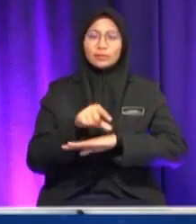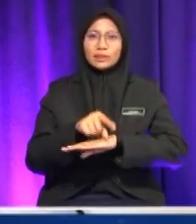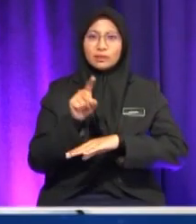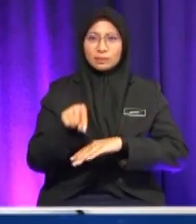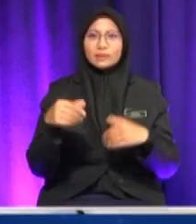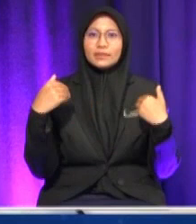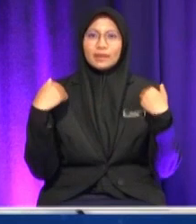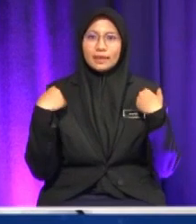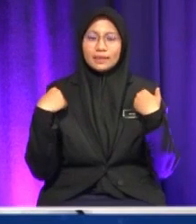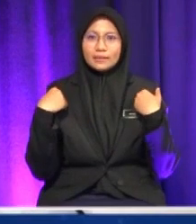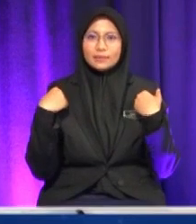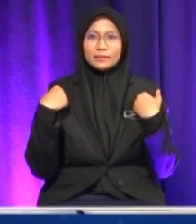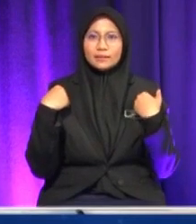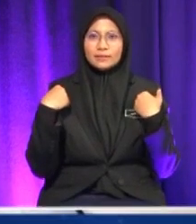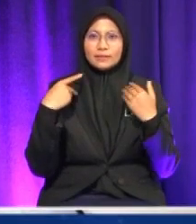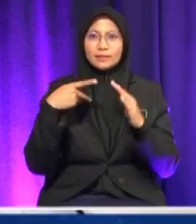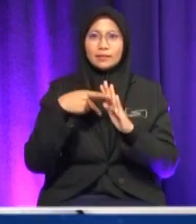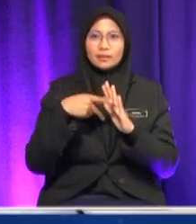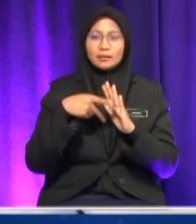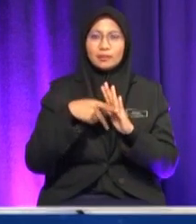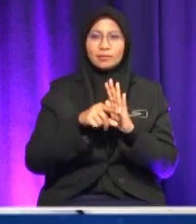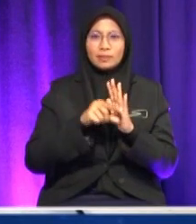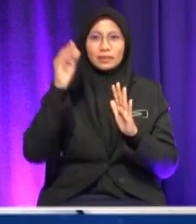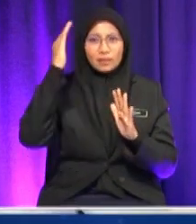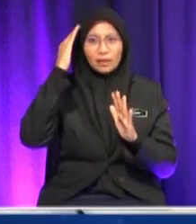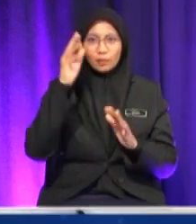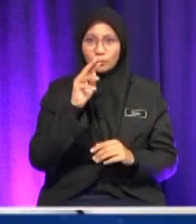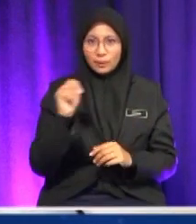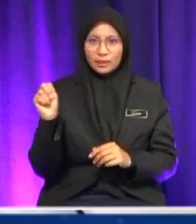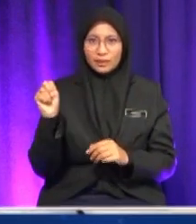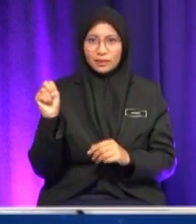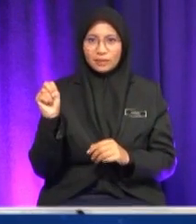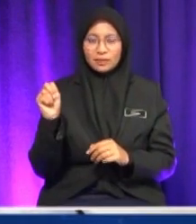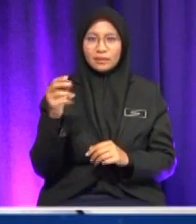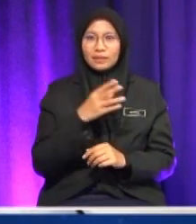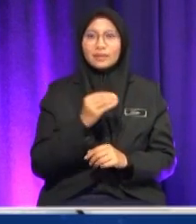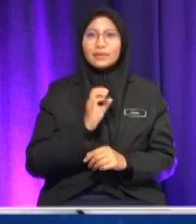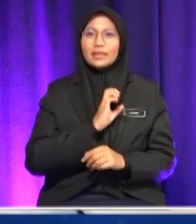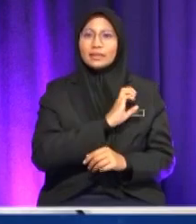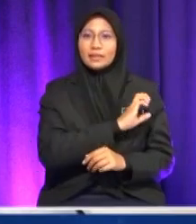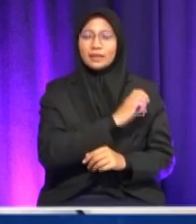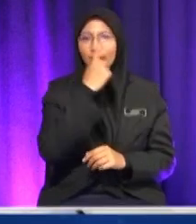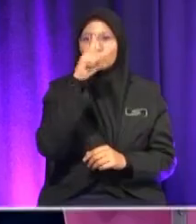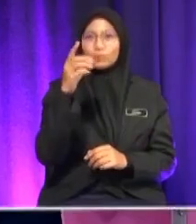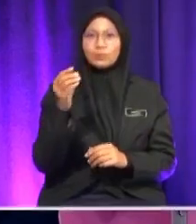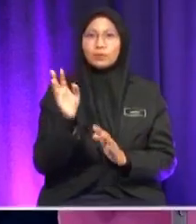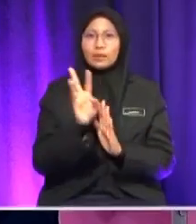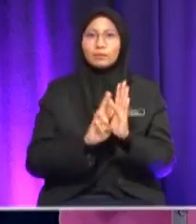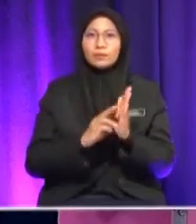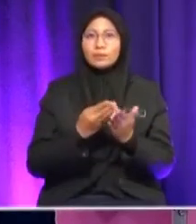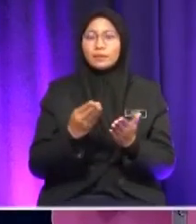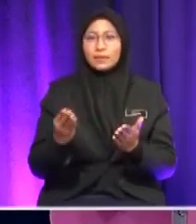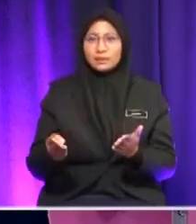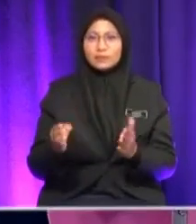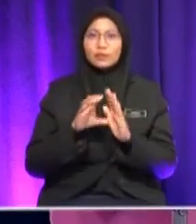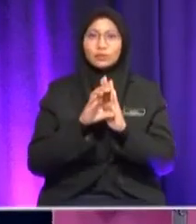dan kemahiran dalam mengurus perbelanjaan secara beretika. Contohnya dalam kelas kita pada hari ini, cikgu telah pun mendedahkan kepada